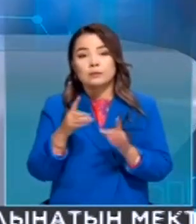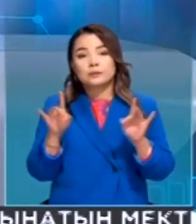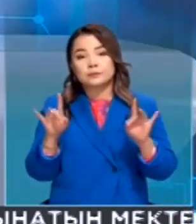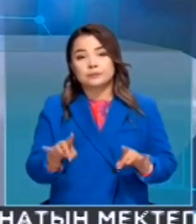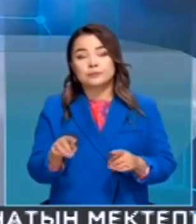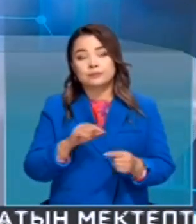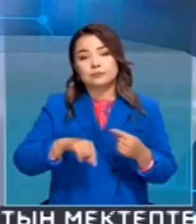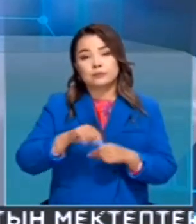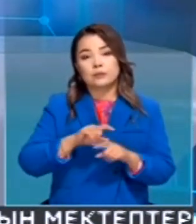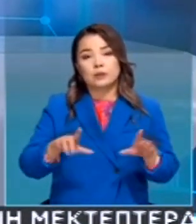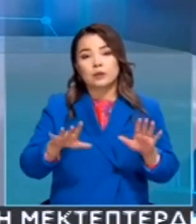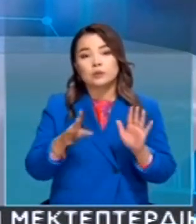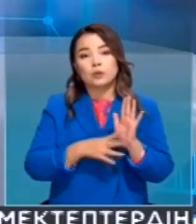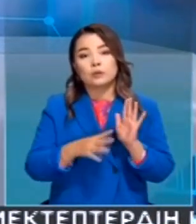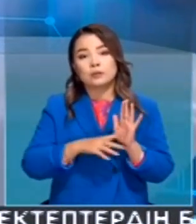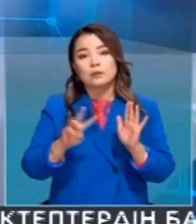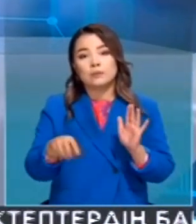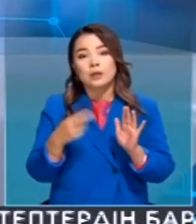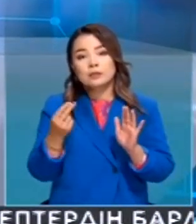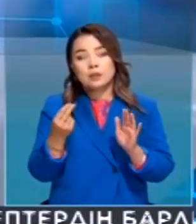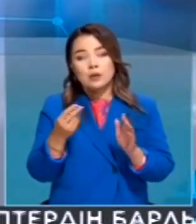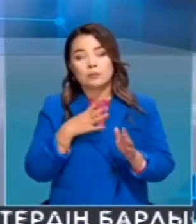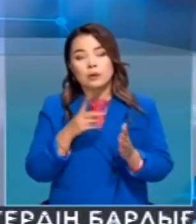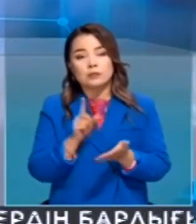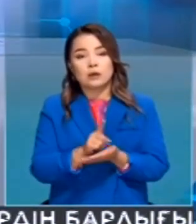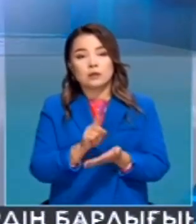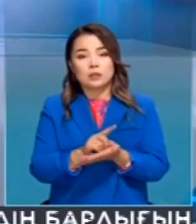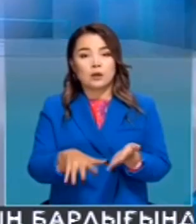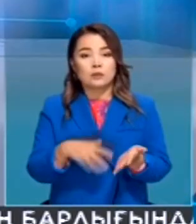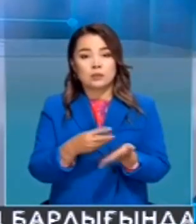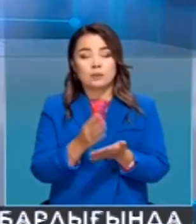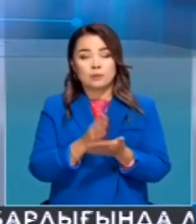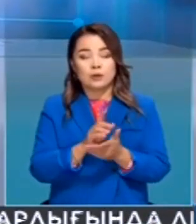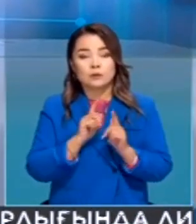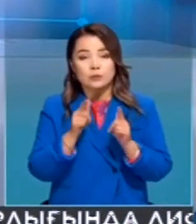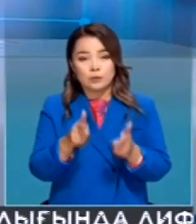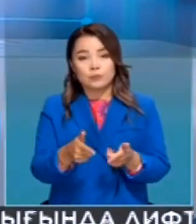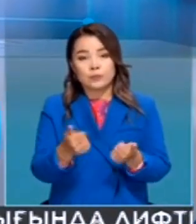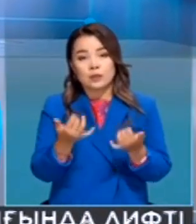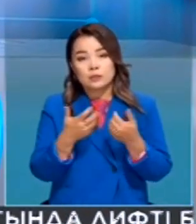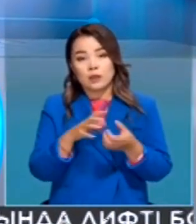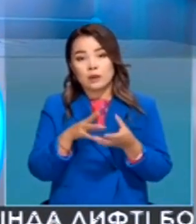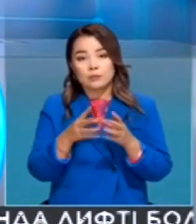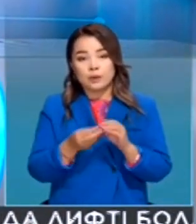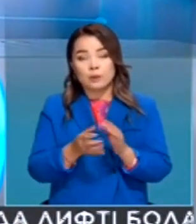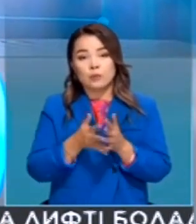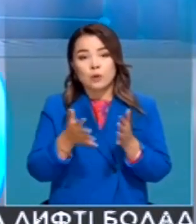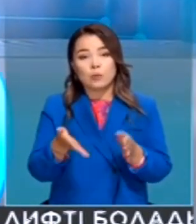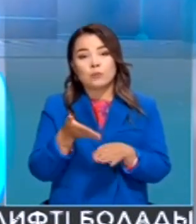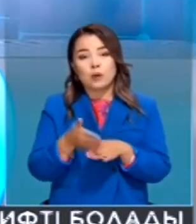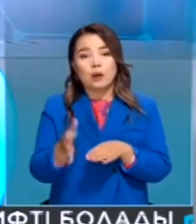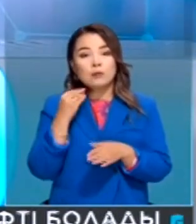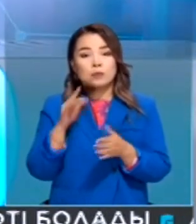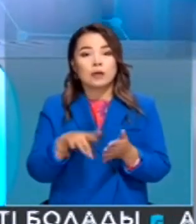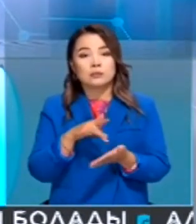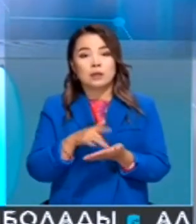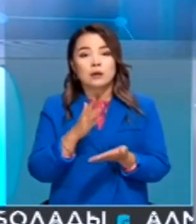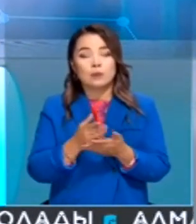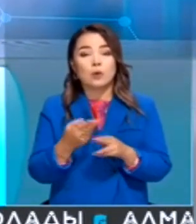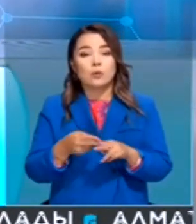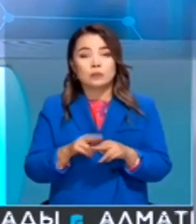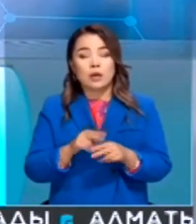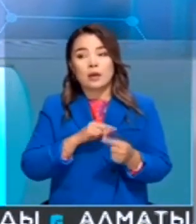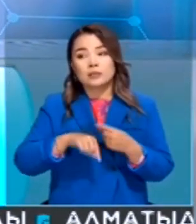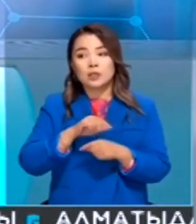мейрамхана бизнесінен 90 миллиард теңгеге жоқ салық түскен. Ал ел қазынасын еселеп отырғандардың басым бөлігі Алматы қаласынан дәл